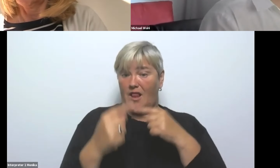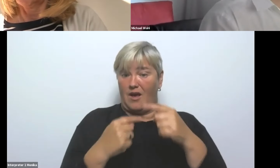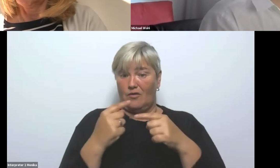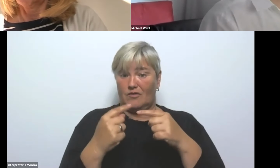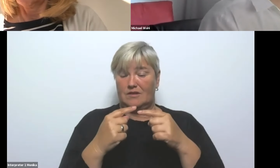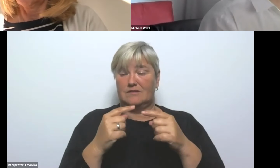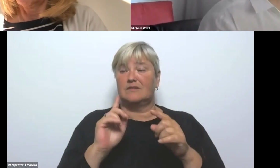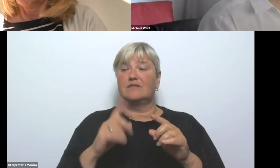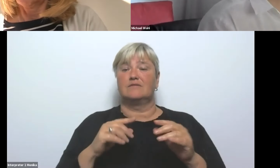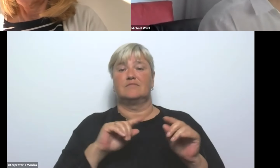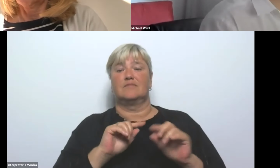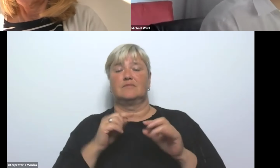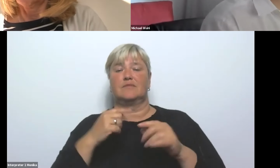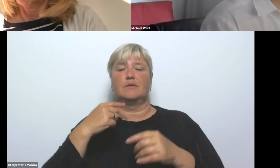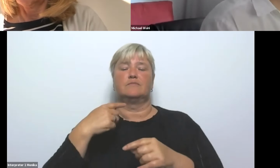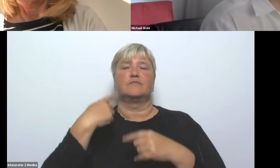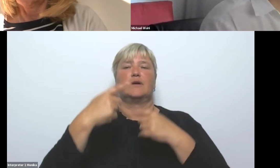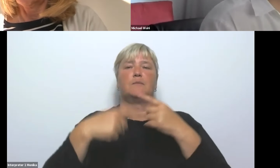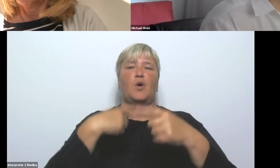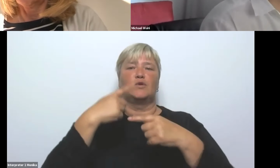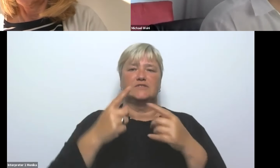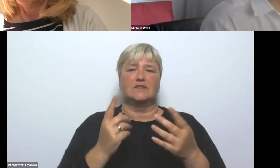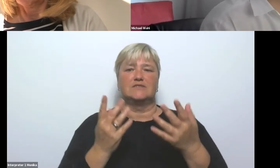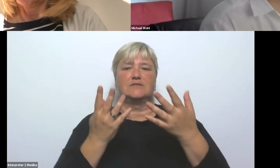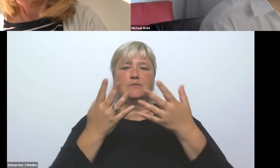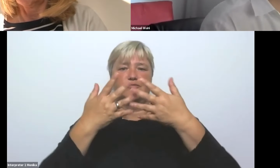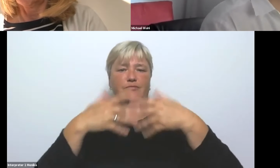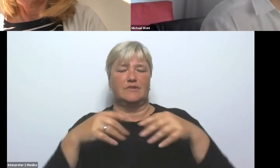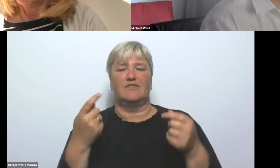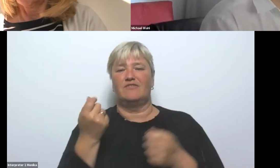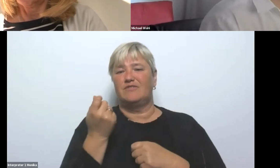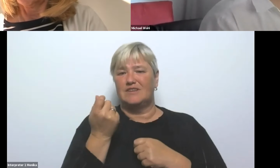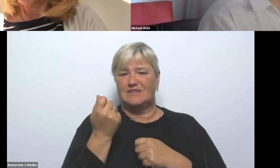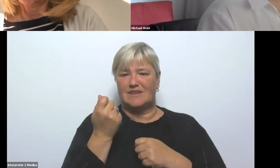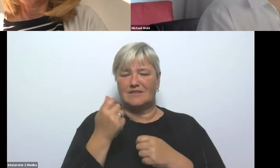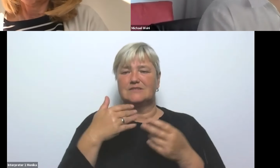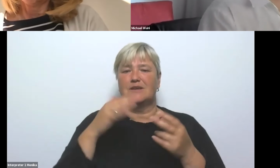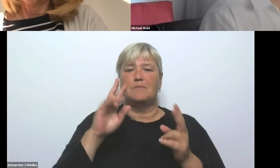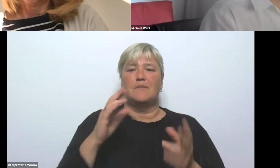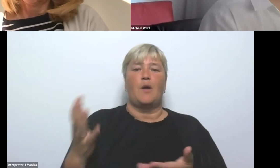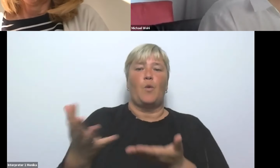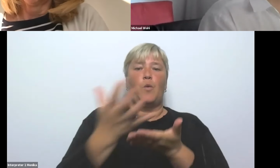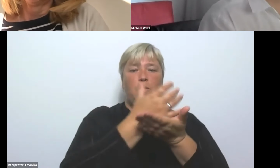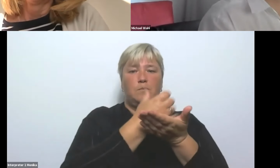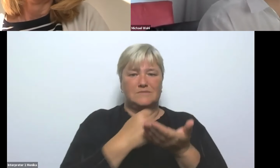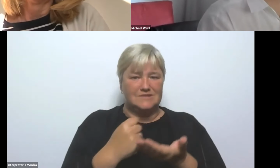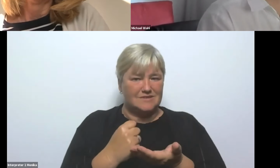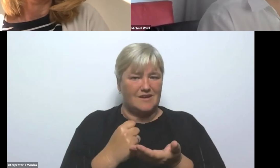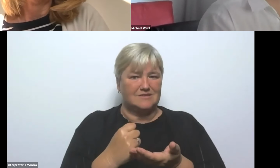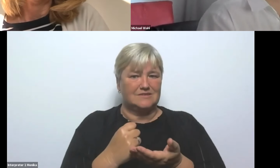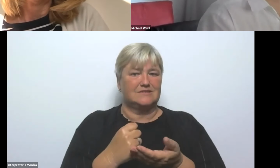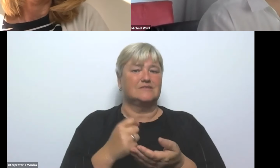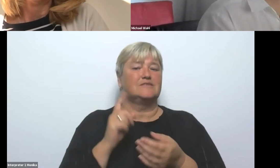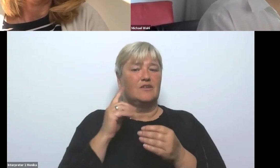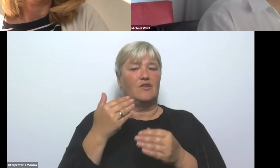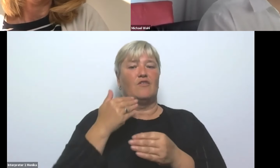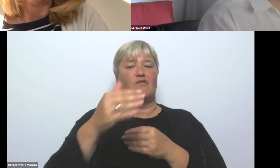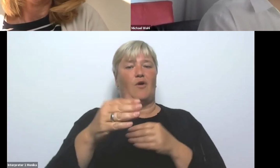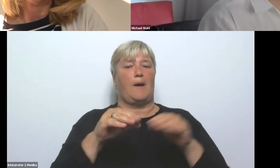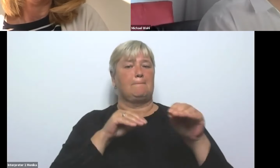sich gegenseitig, diese Prozesse. Die Finanz, haben wir schon genannt, ist natürlich mehr Umsätze, aber auch Innovation, eben vorne am Markt mit dabei zu